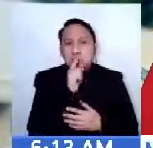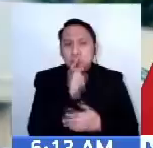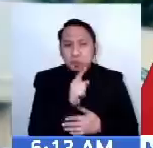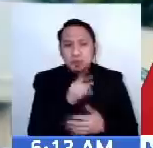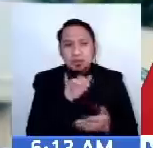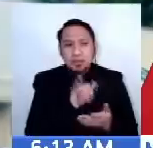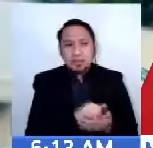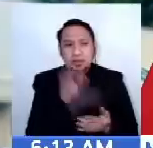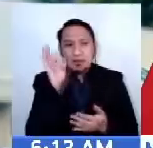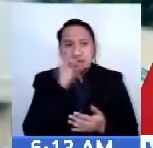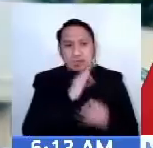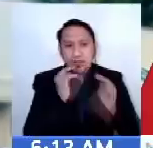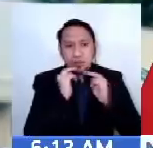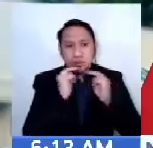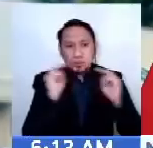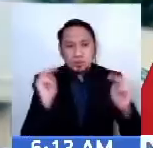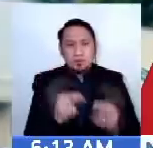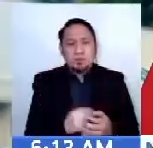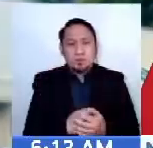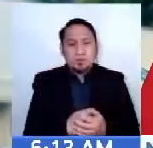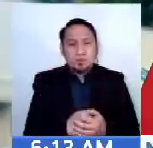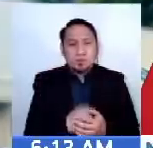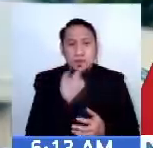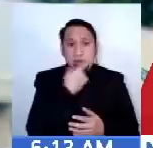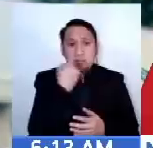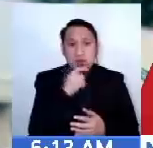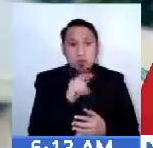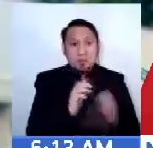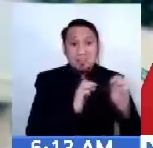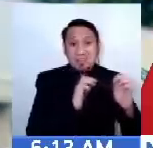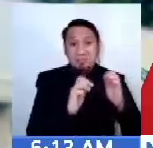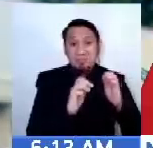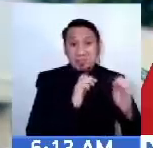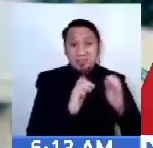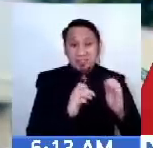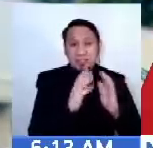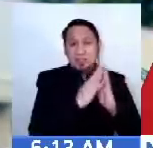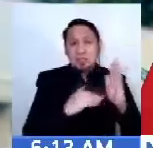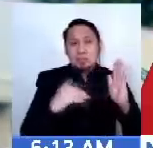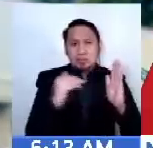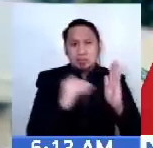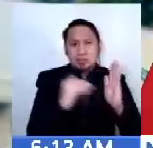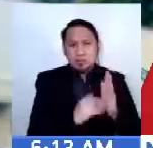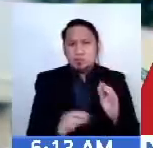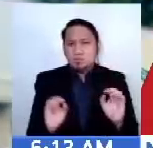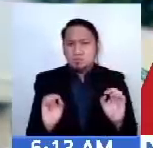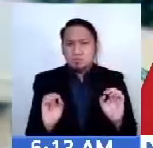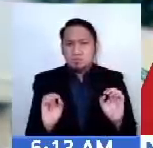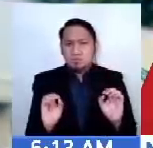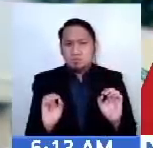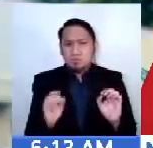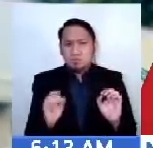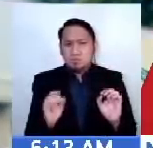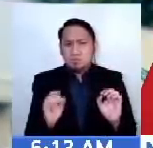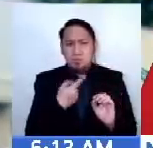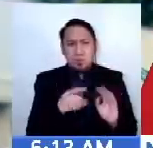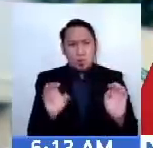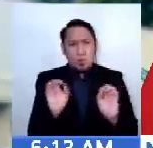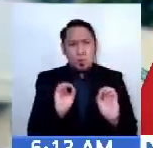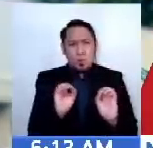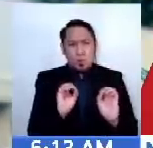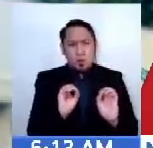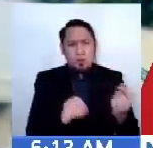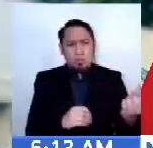yan. Kapagkat yung mismong embahada natin sa New Zealand ang nagsabi na wala namang isang kababayan natin ang lumapit sa